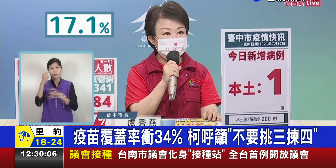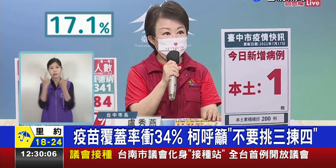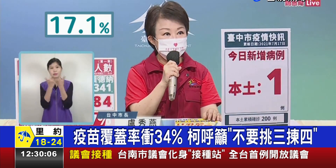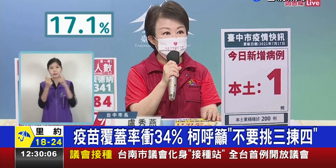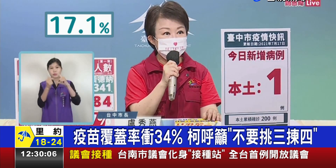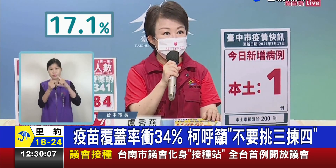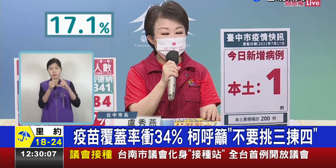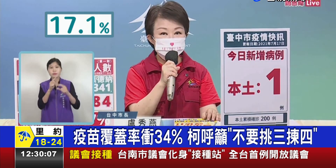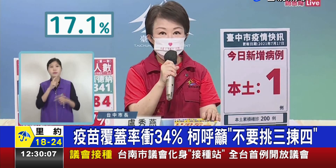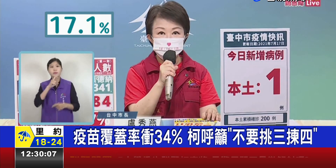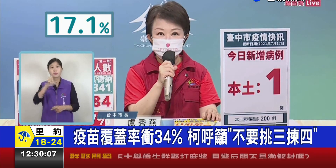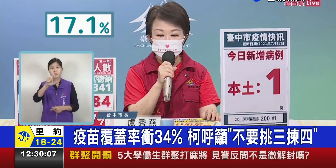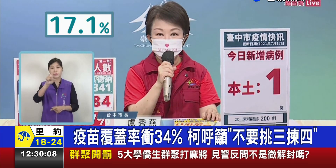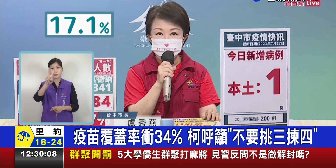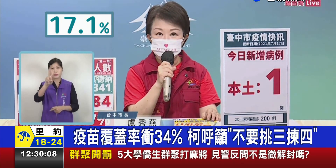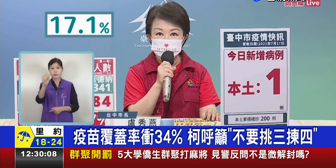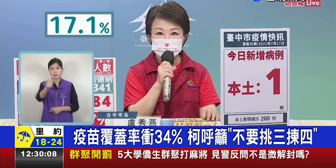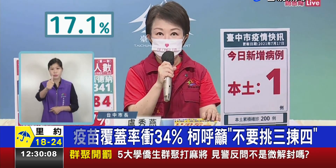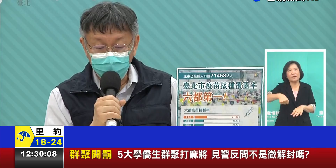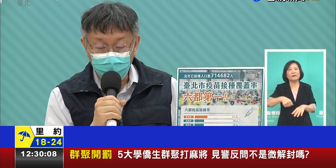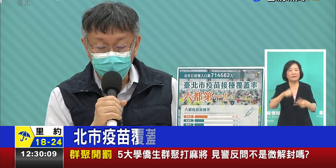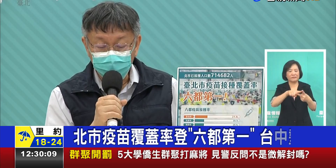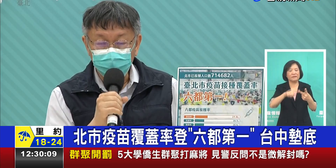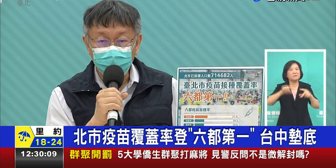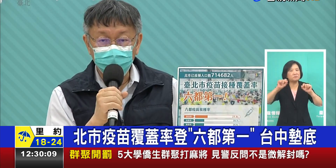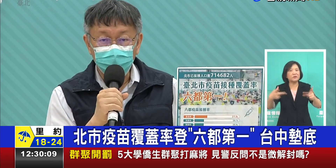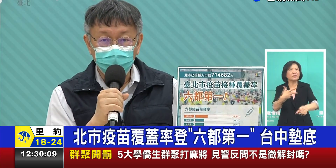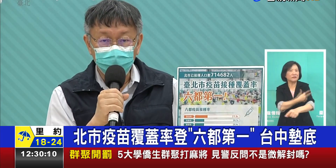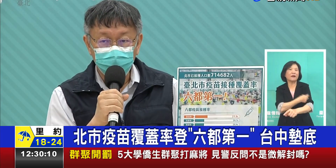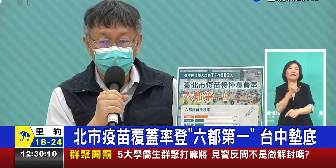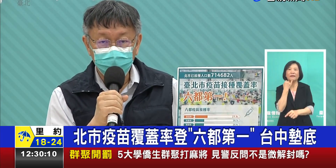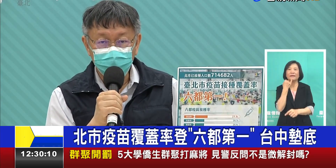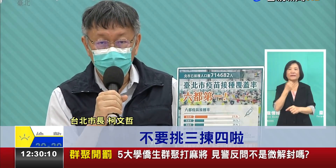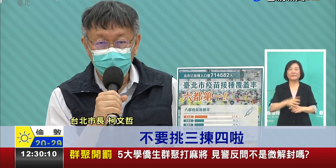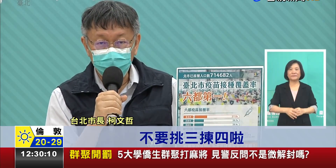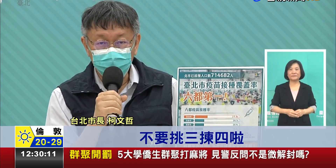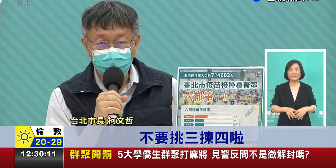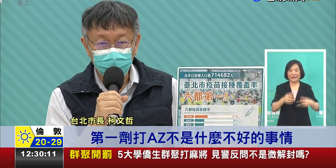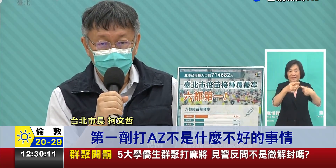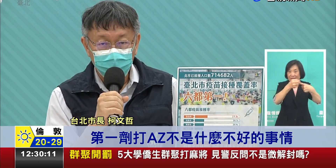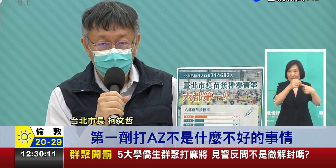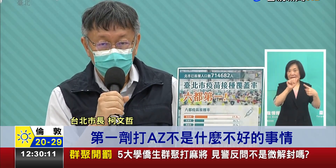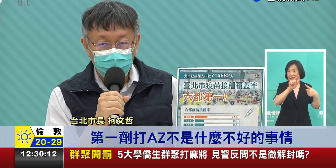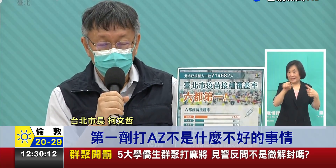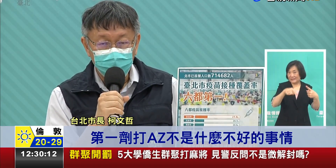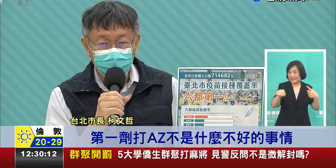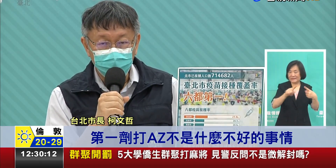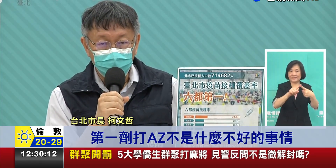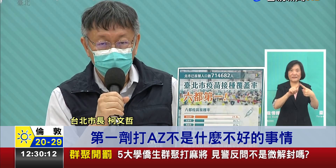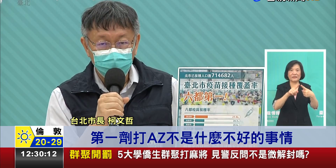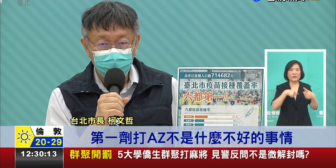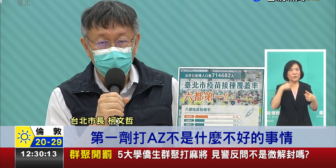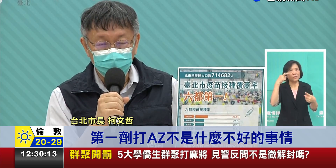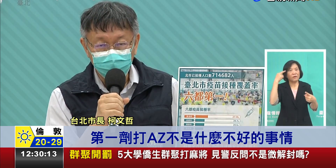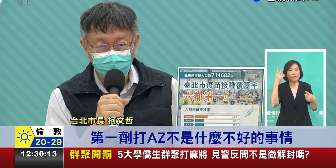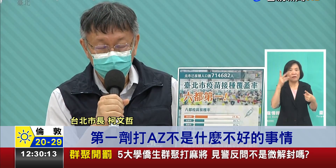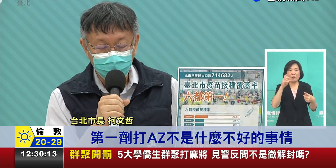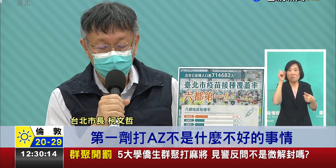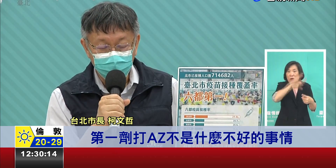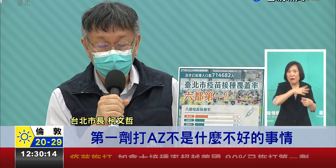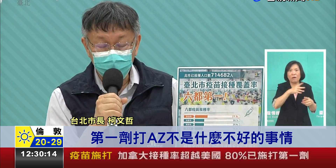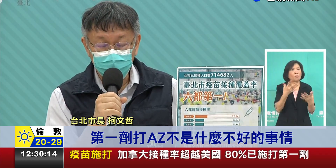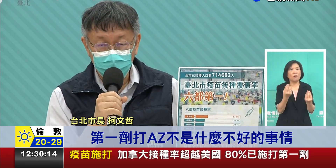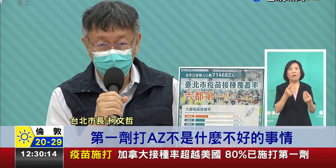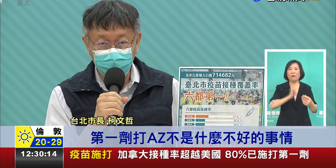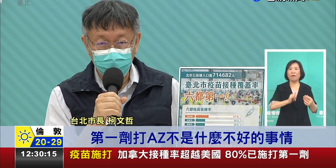台中则以17.1%垫底。 不要挑三拣四了哈，第一剂打 AZ 不是什么不好的事